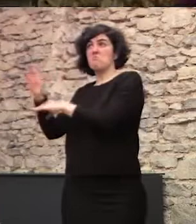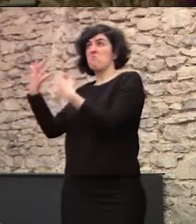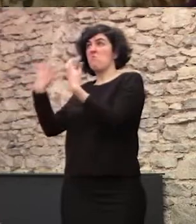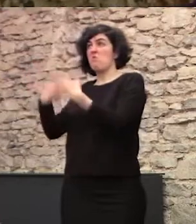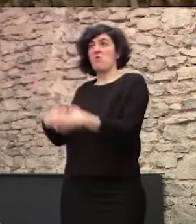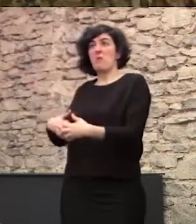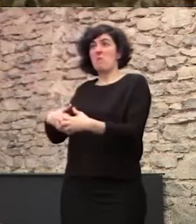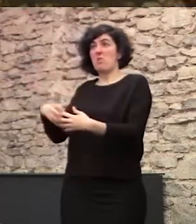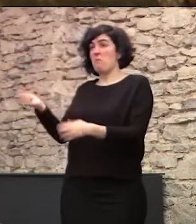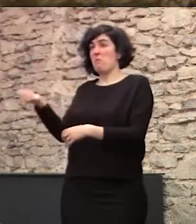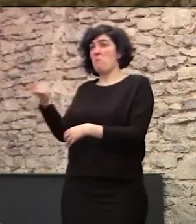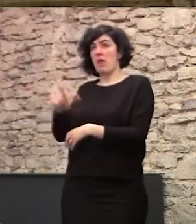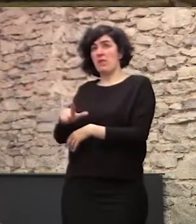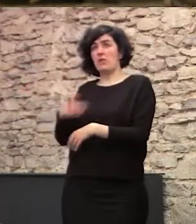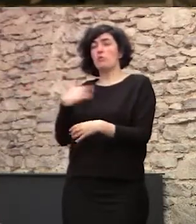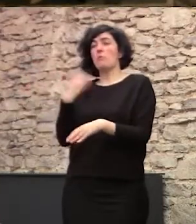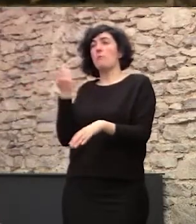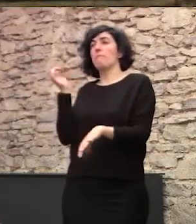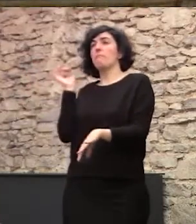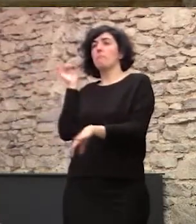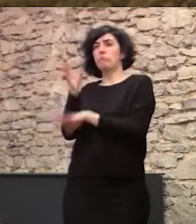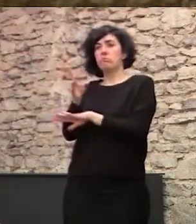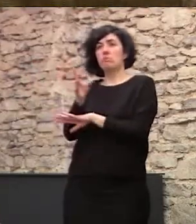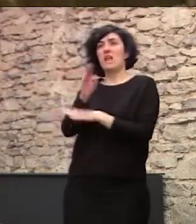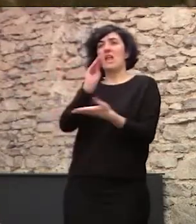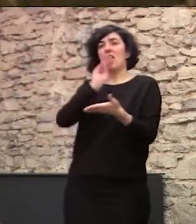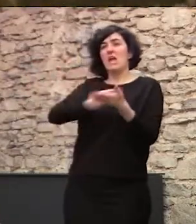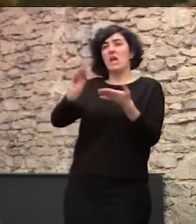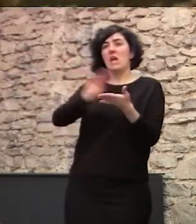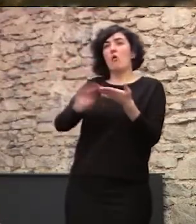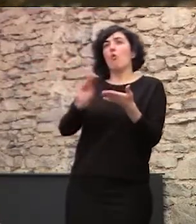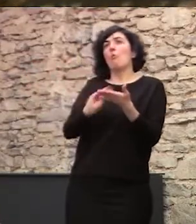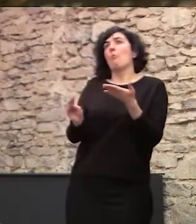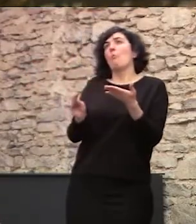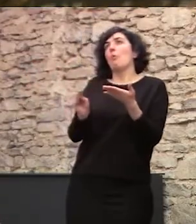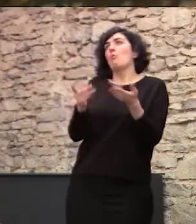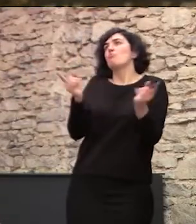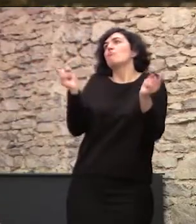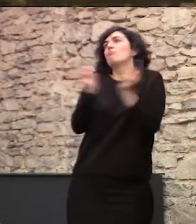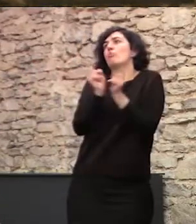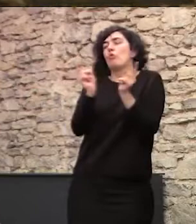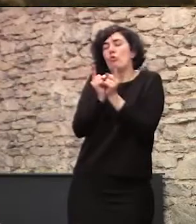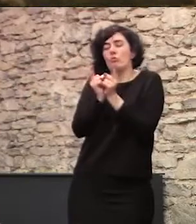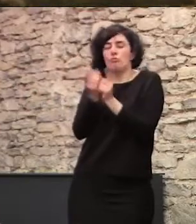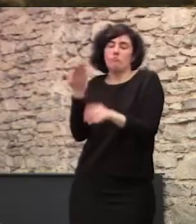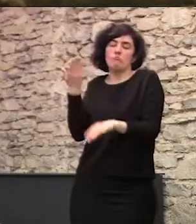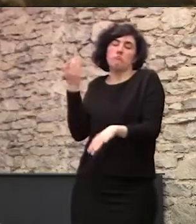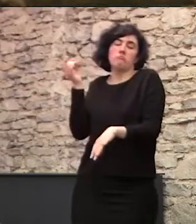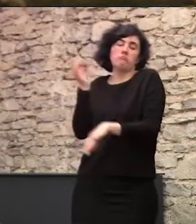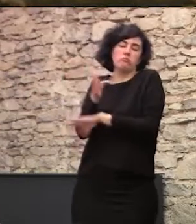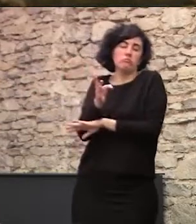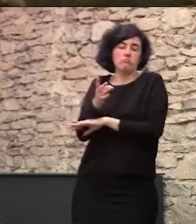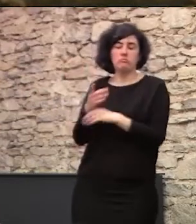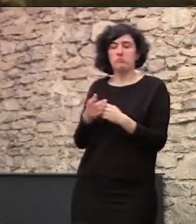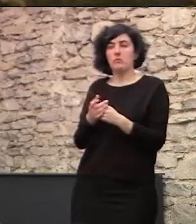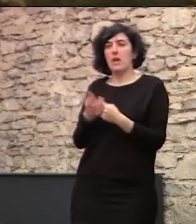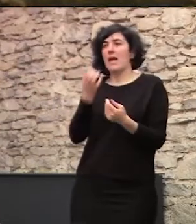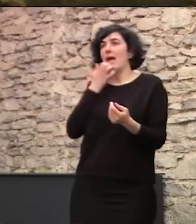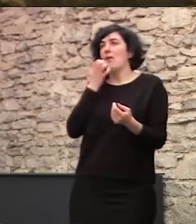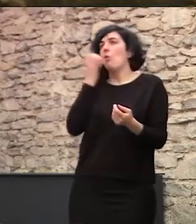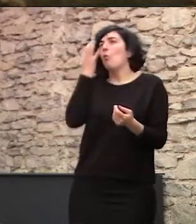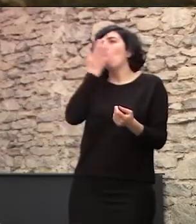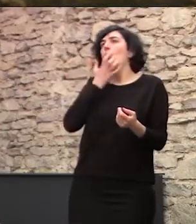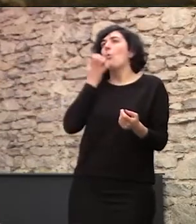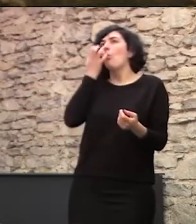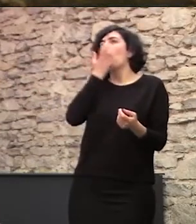da eta bidali behar duzu batetik testuaren lagin bat. Aha, bale. Eta orduan, ba, adibidez, ipuin liburu bat